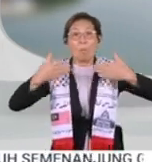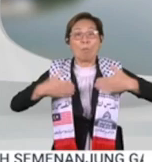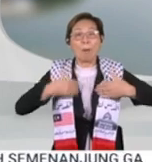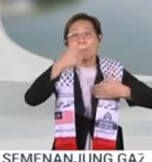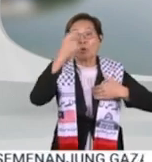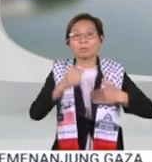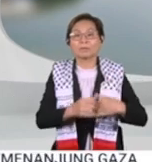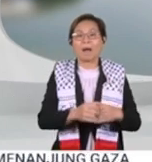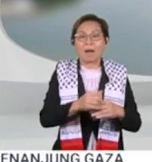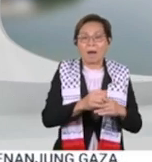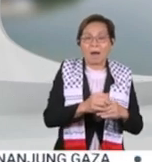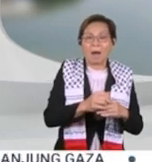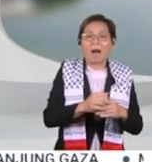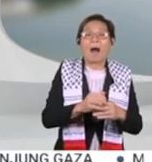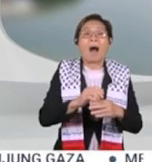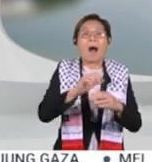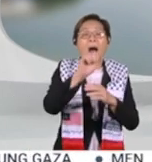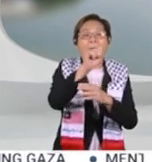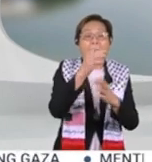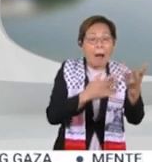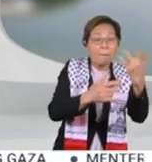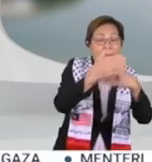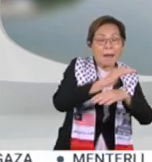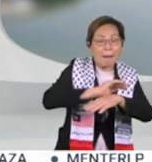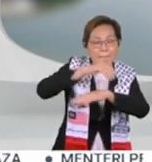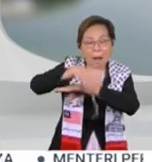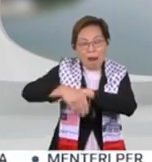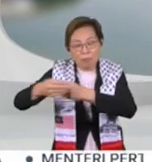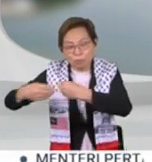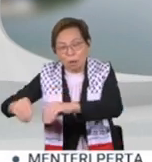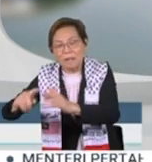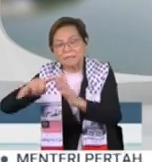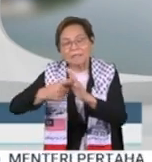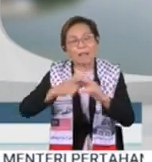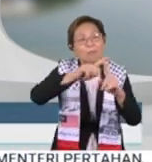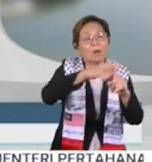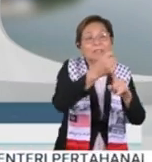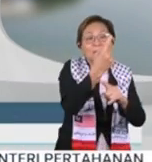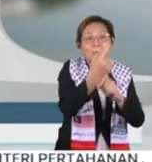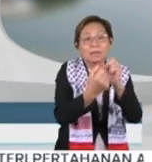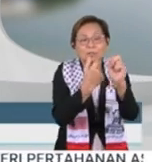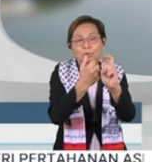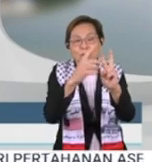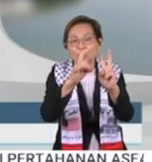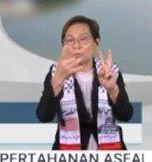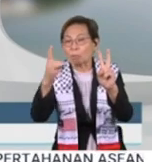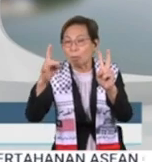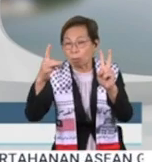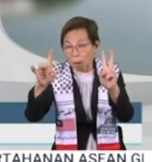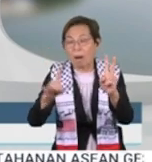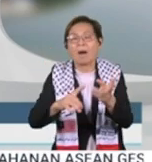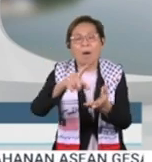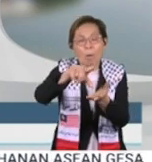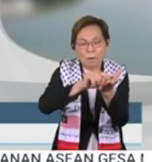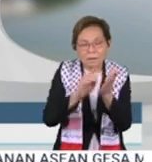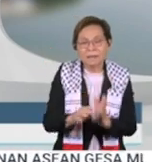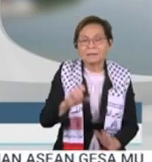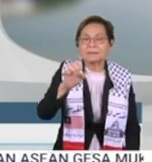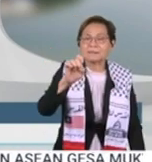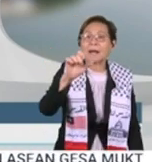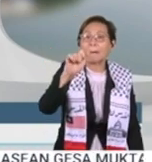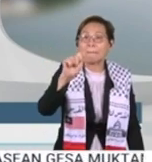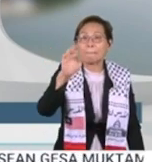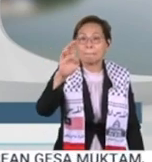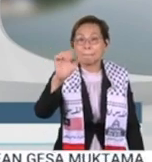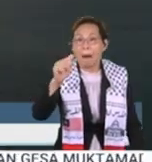pewujudan Api-Api Night Food Market yang beroperasi sejak November 2018. Wartawan Sarah Diba Isha ada